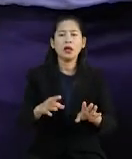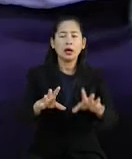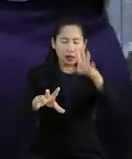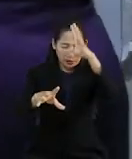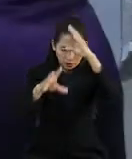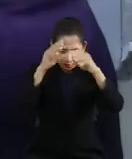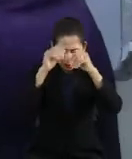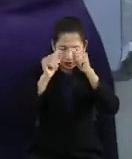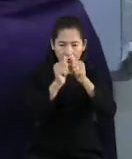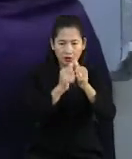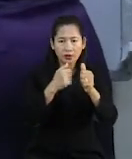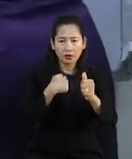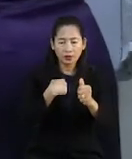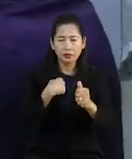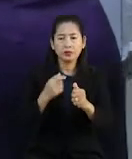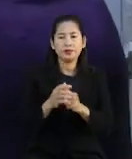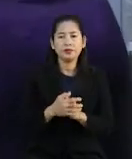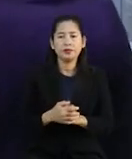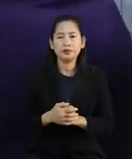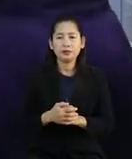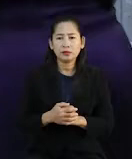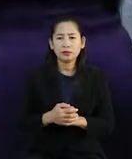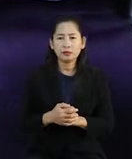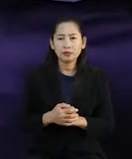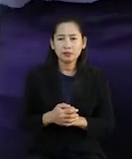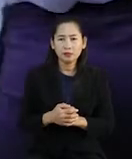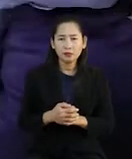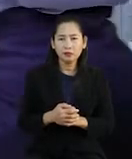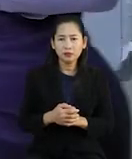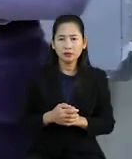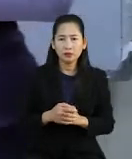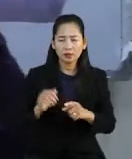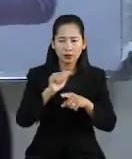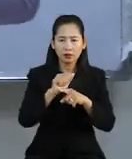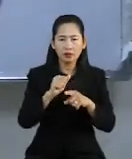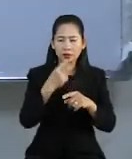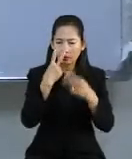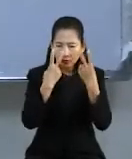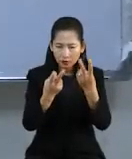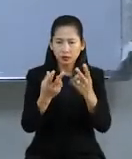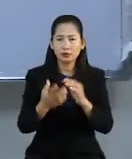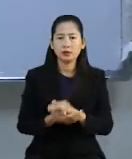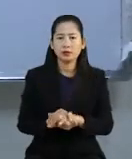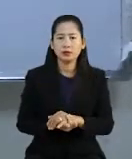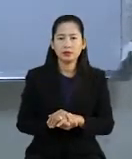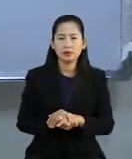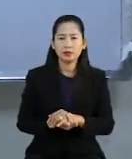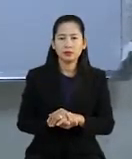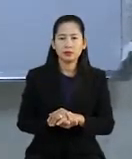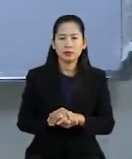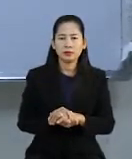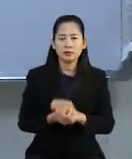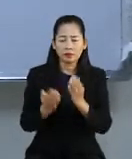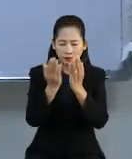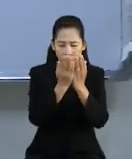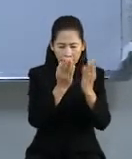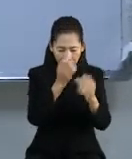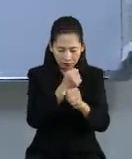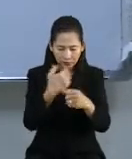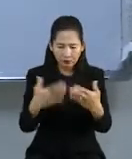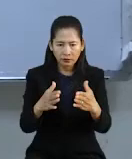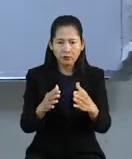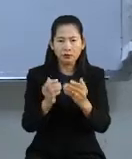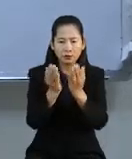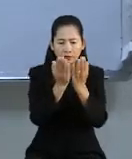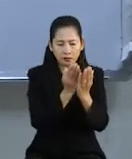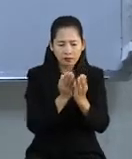riêng xong tầm nhớ chung mùi nè cử tay mặt đòn là con á chà lòng hát xong con ăn mà con ăn chắp á mẹ nè chẳng